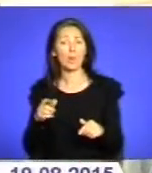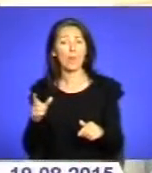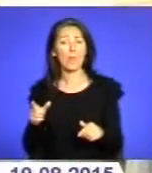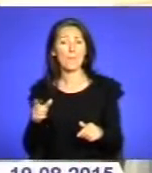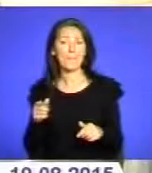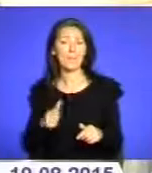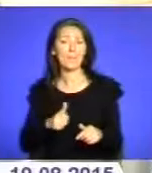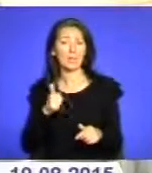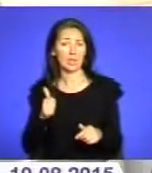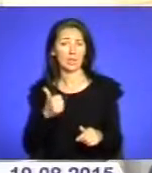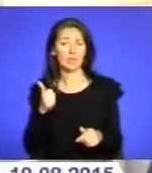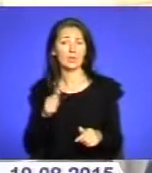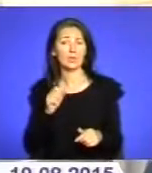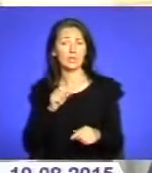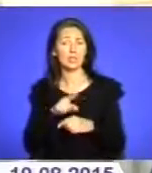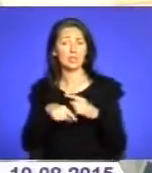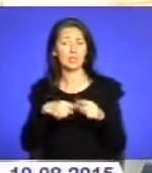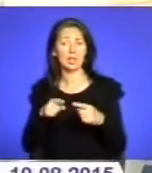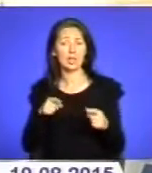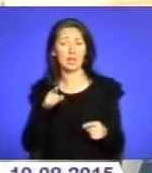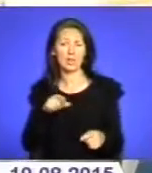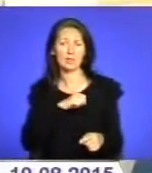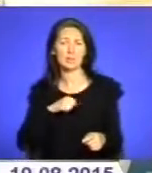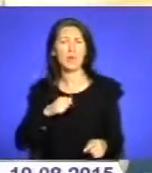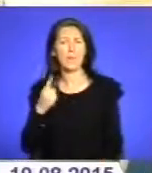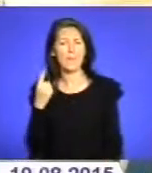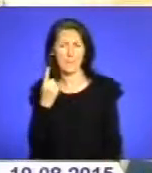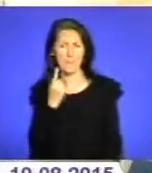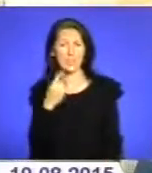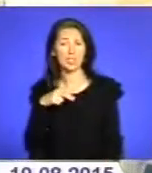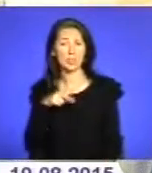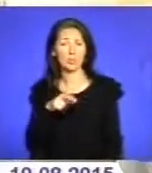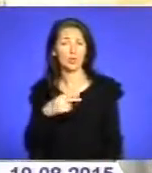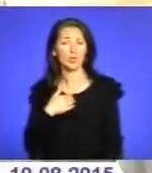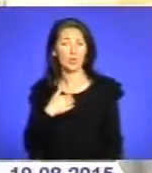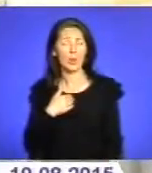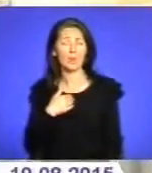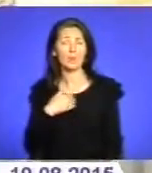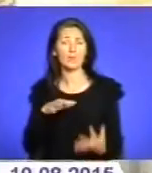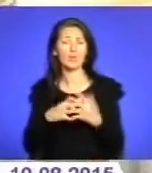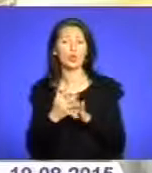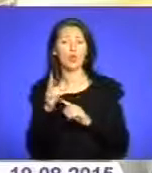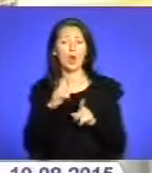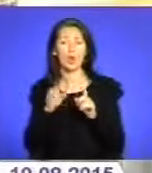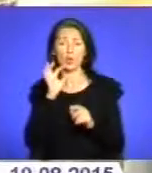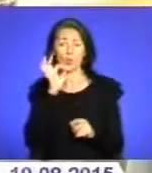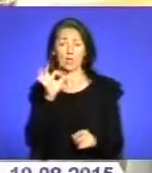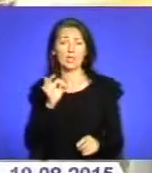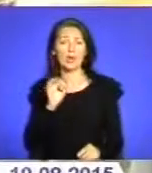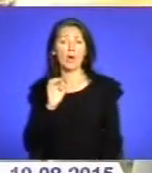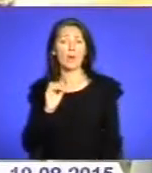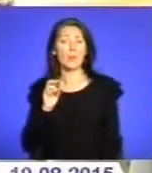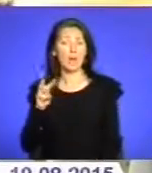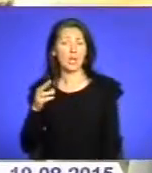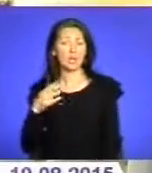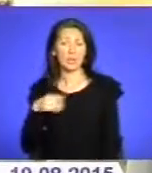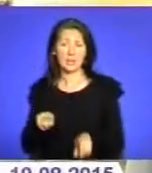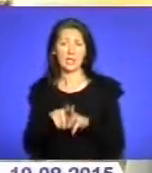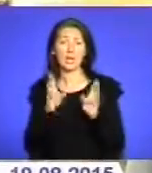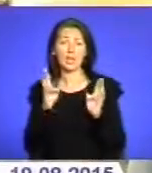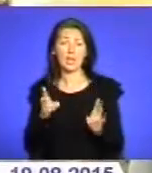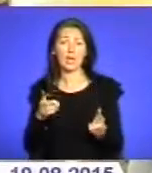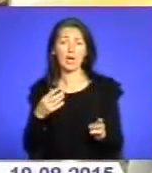сільську раду і сказав: «Мирослав Михайлович, така біда, давайте я візьму, поїдьте зі